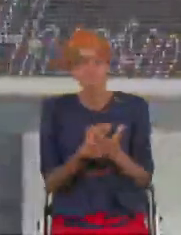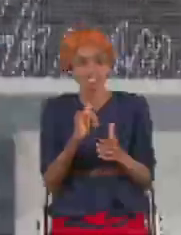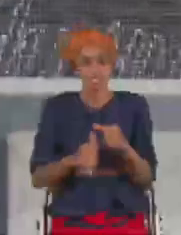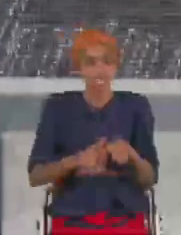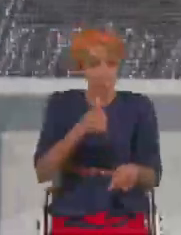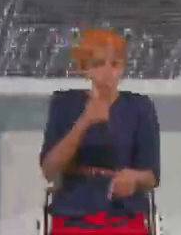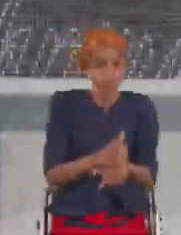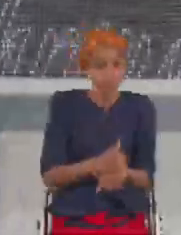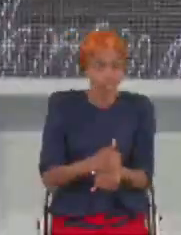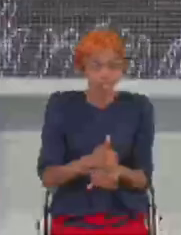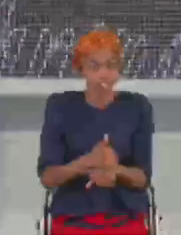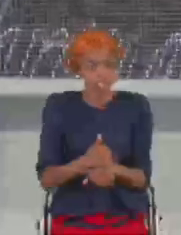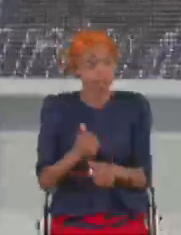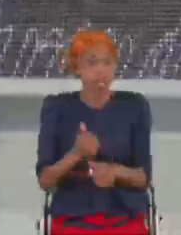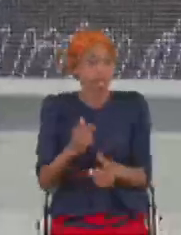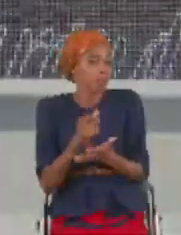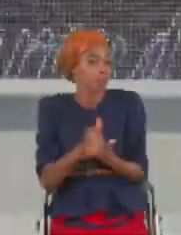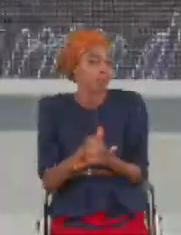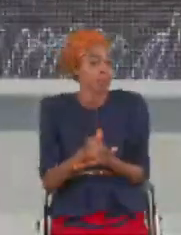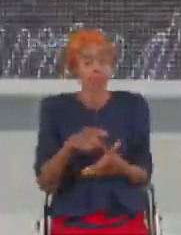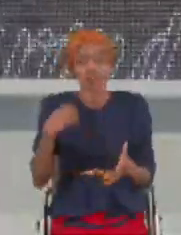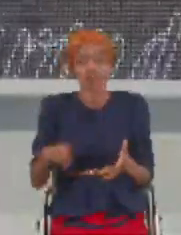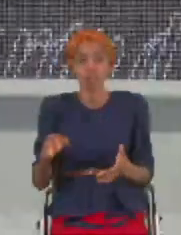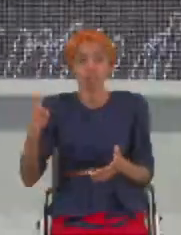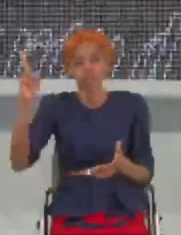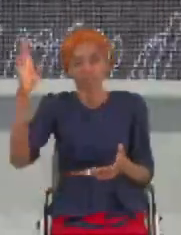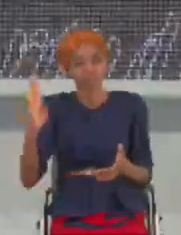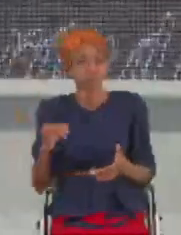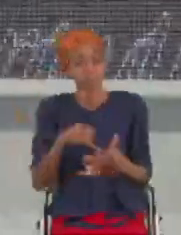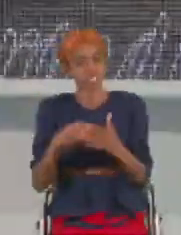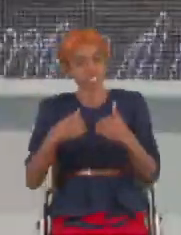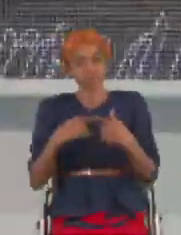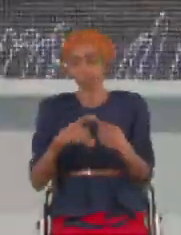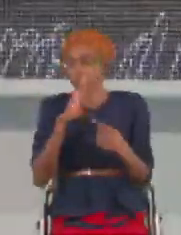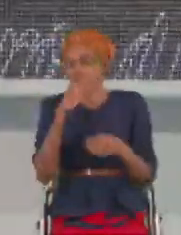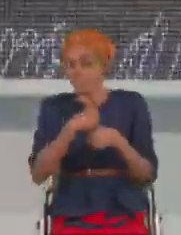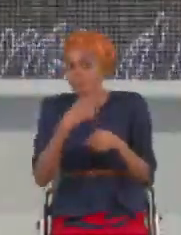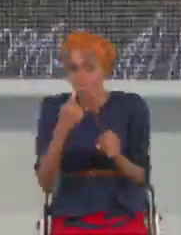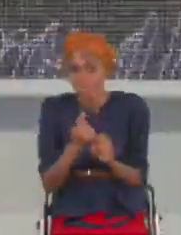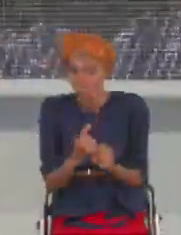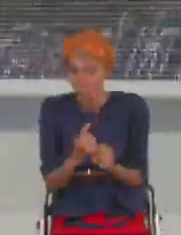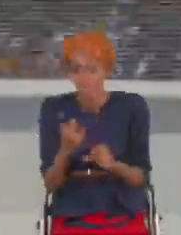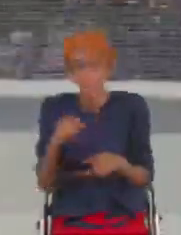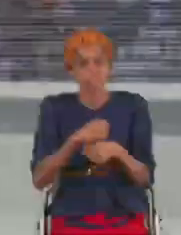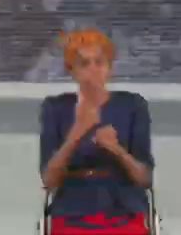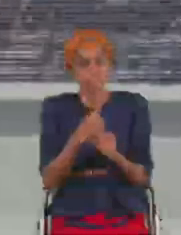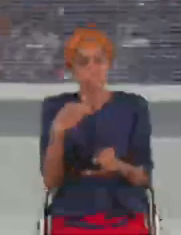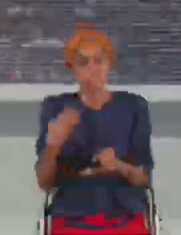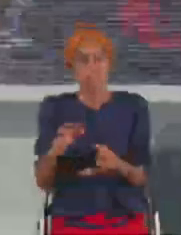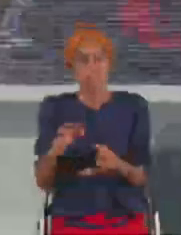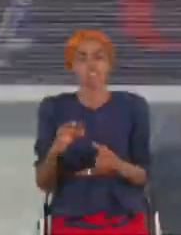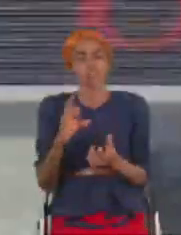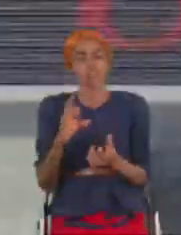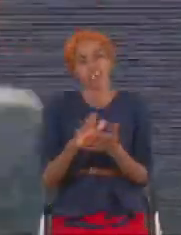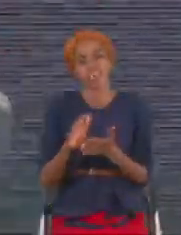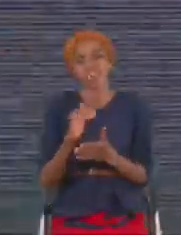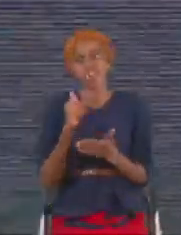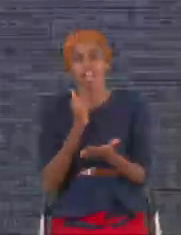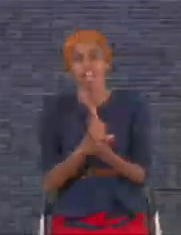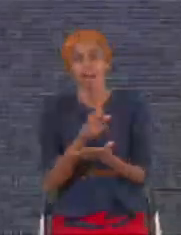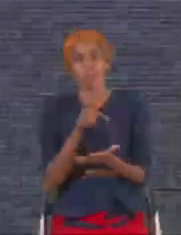accrédités à prouver de dieu ça devait être pas sa formation la formation des ministres du gouvernement à